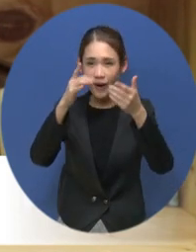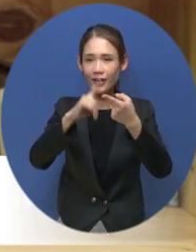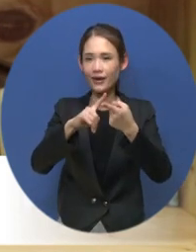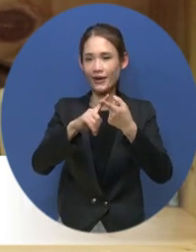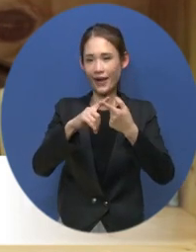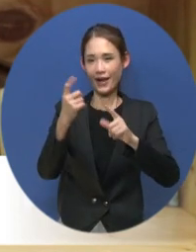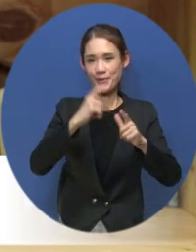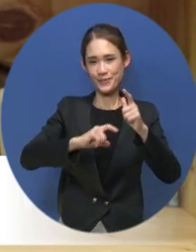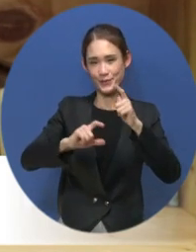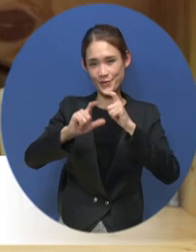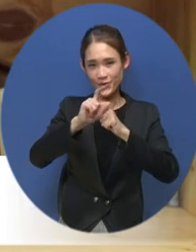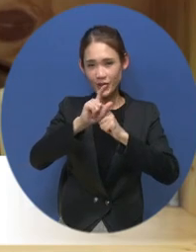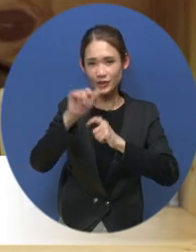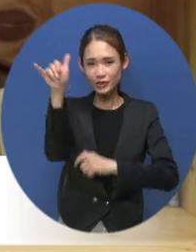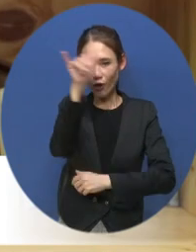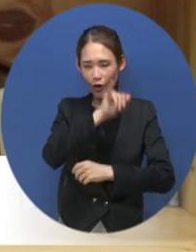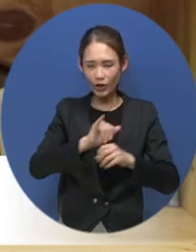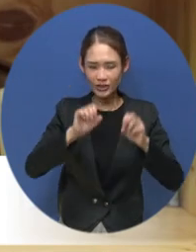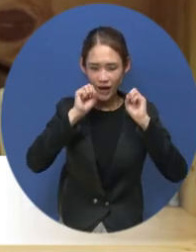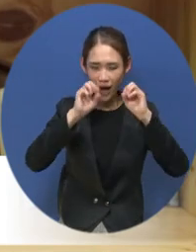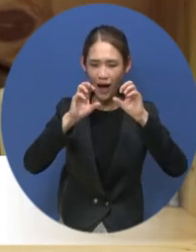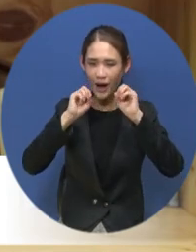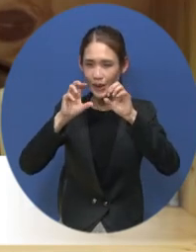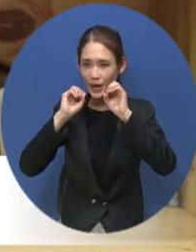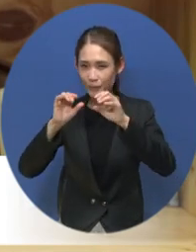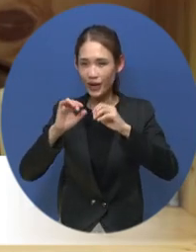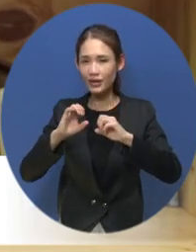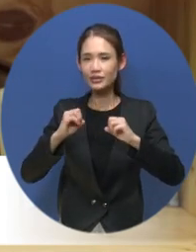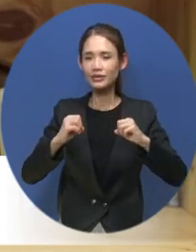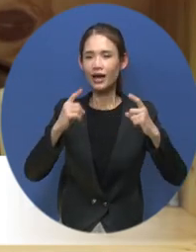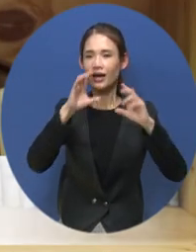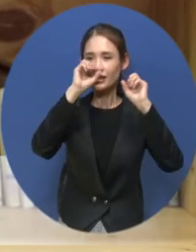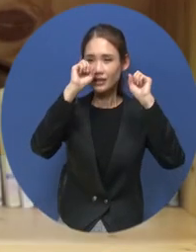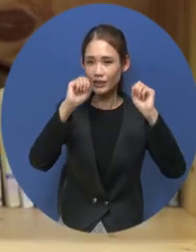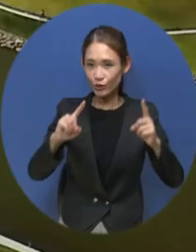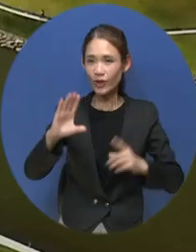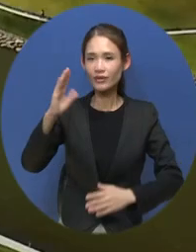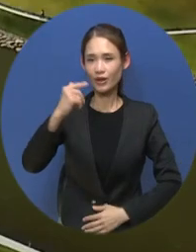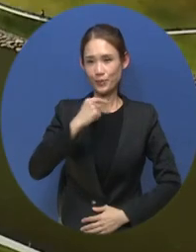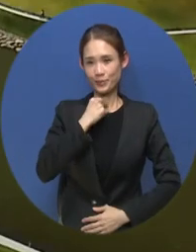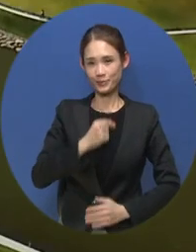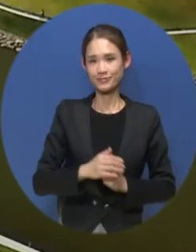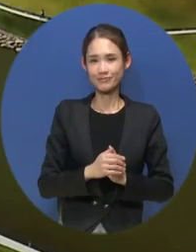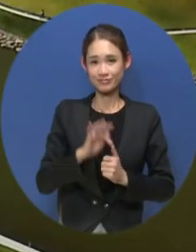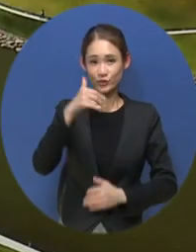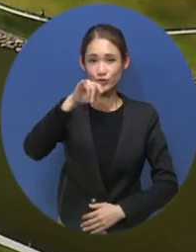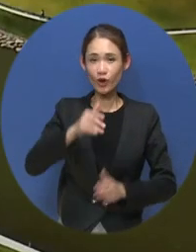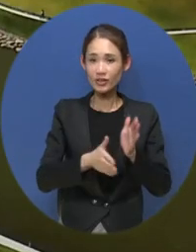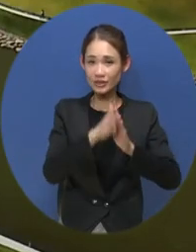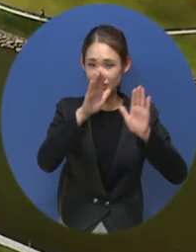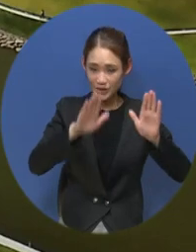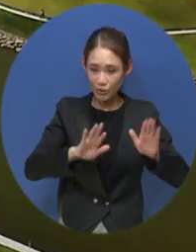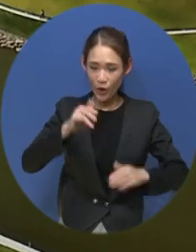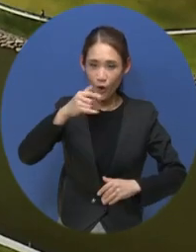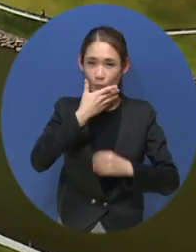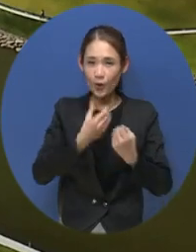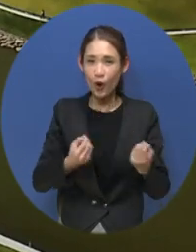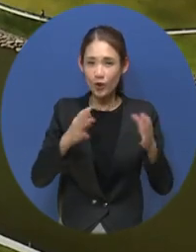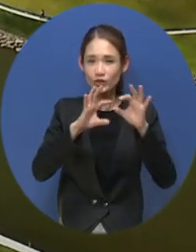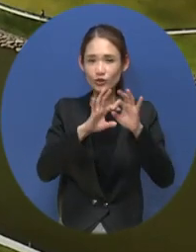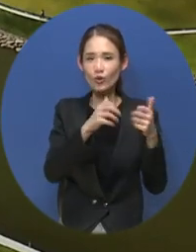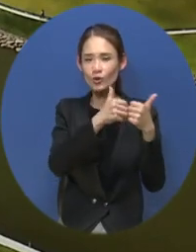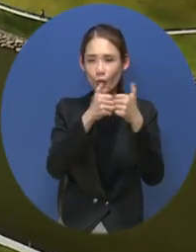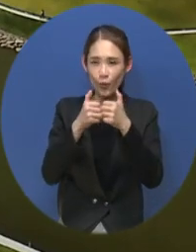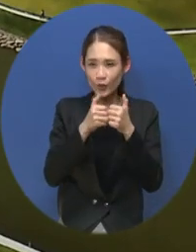한번 전국적으로 알리는 그런 계기가 되었으면 좋겠습니다. 순천시는 이번 컨퍼런스에서